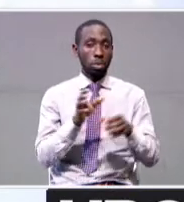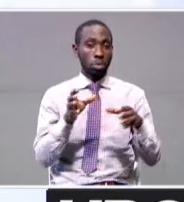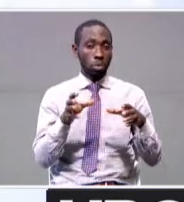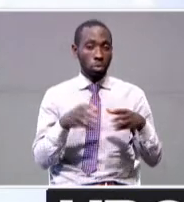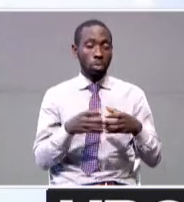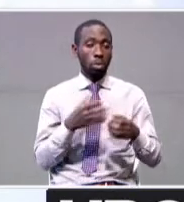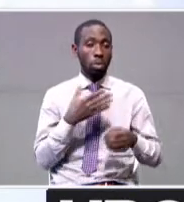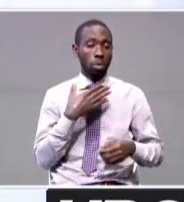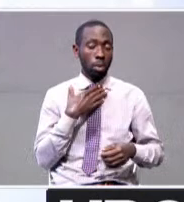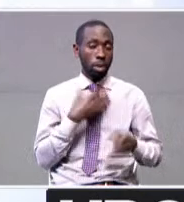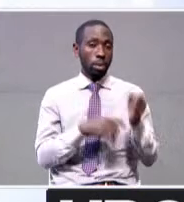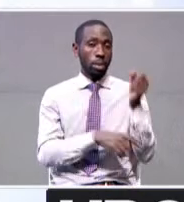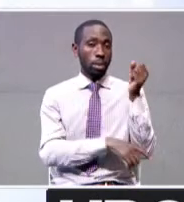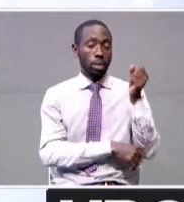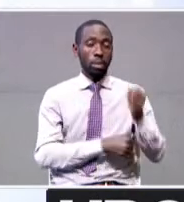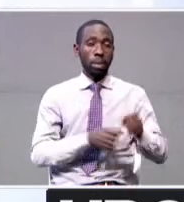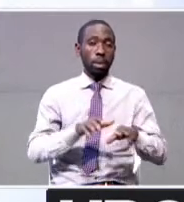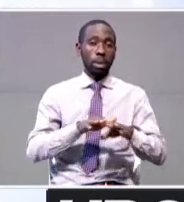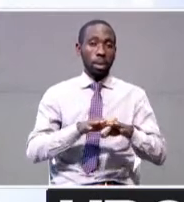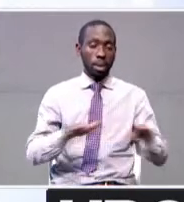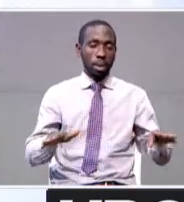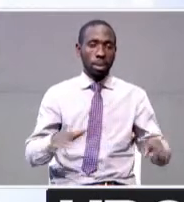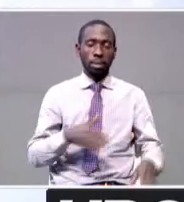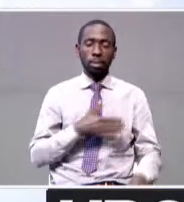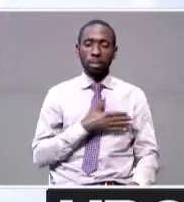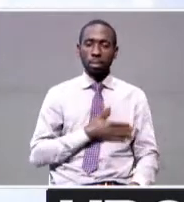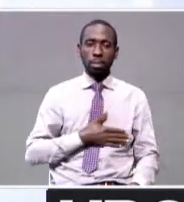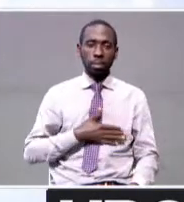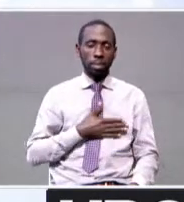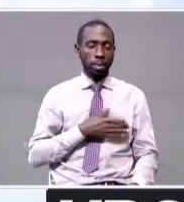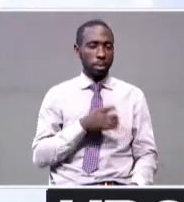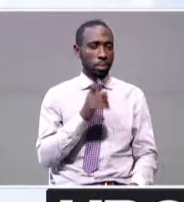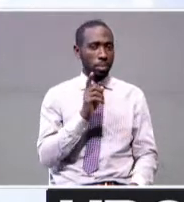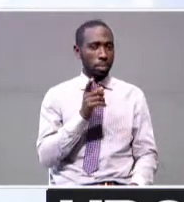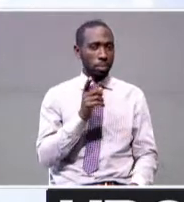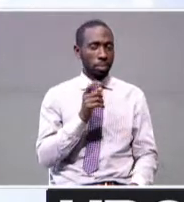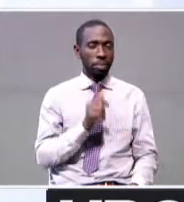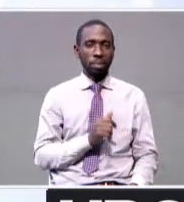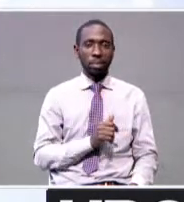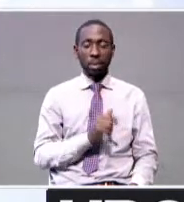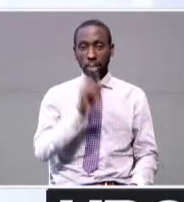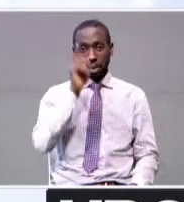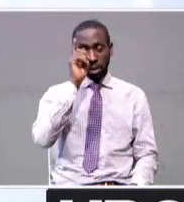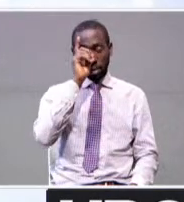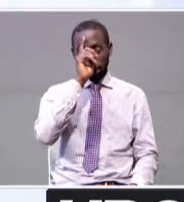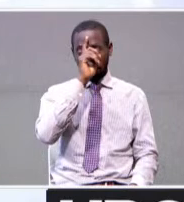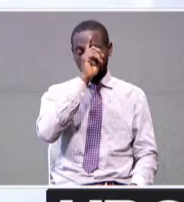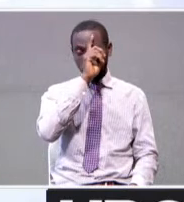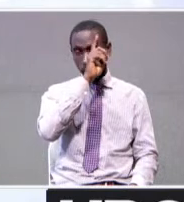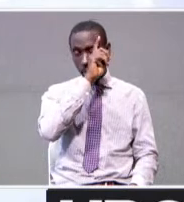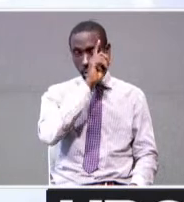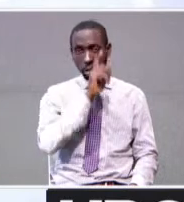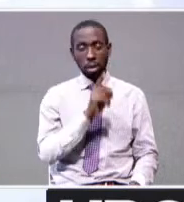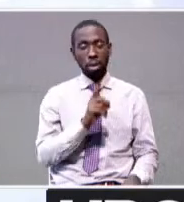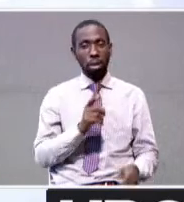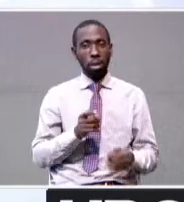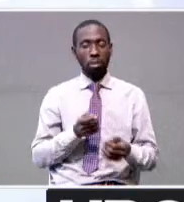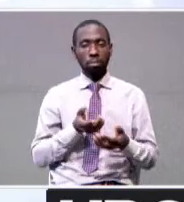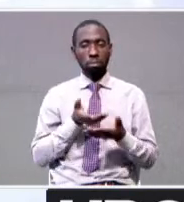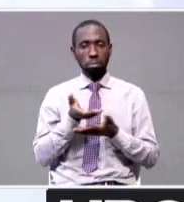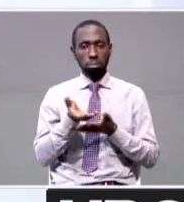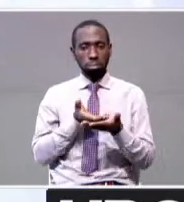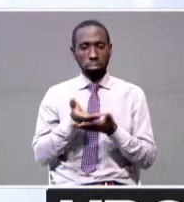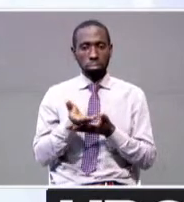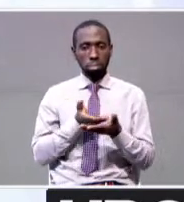Kabaka nti bajja kuweebwa omwagaanya. Obwakabaka okuyita mu ssaabawoleza waabwe Christopher Bwanika asinzidde mu lukuŋŋaana